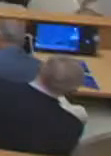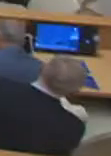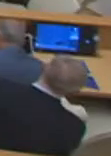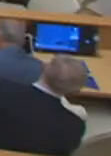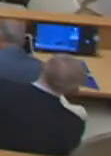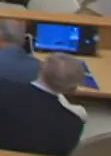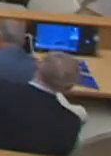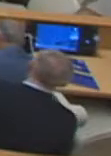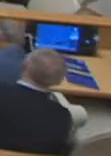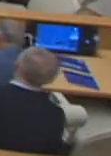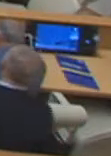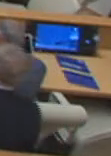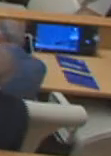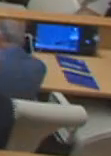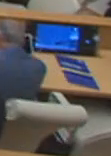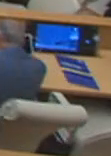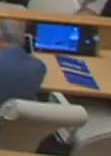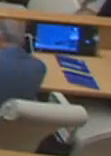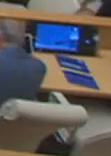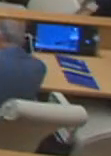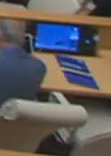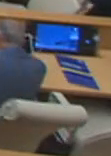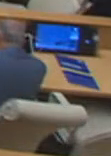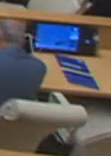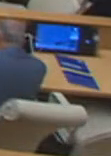Colegi, vă tot davi ca o tadgile bi moem zadot